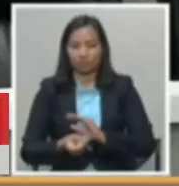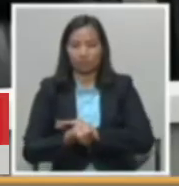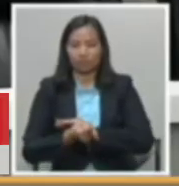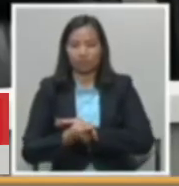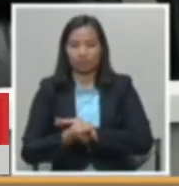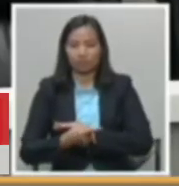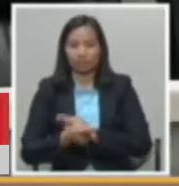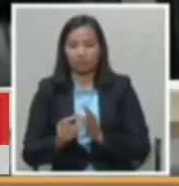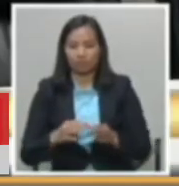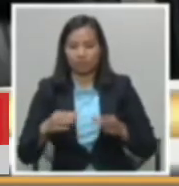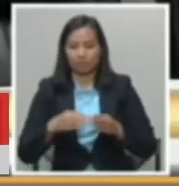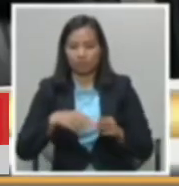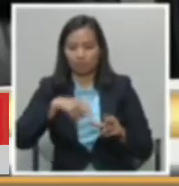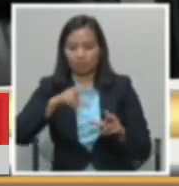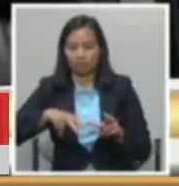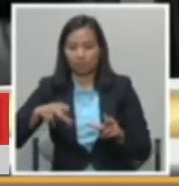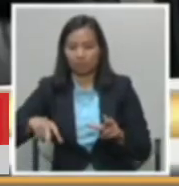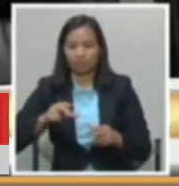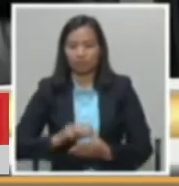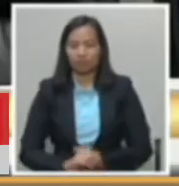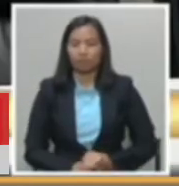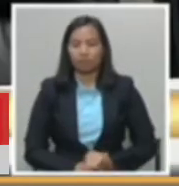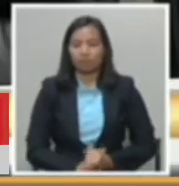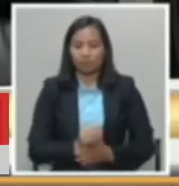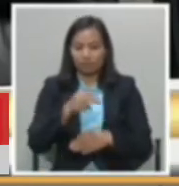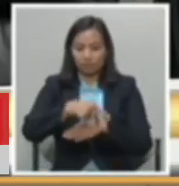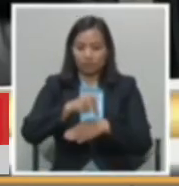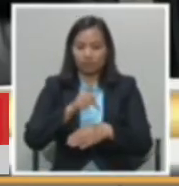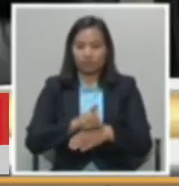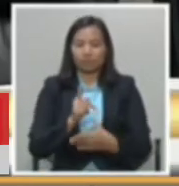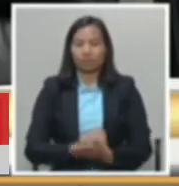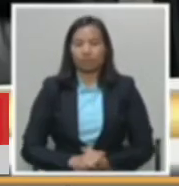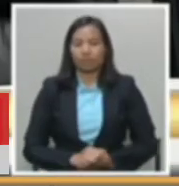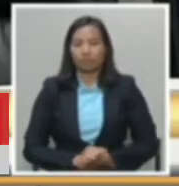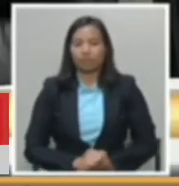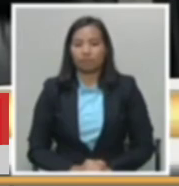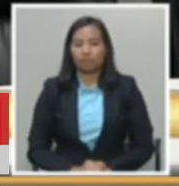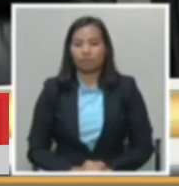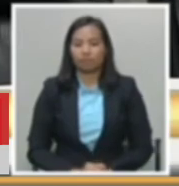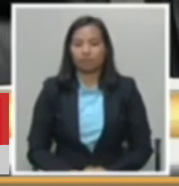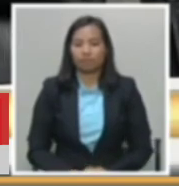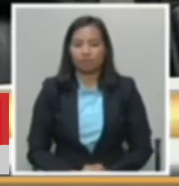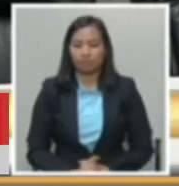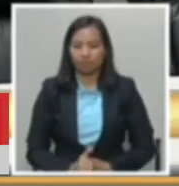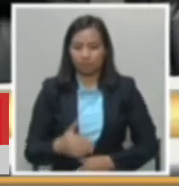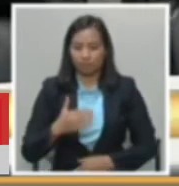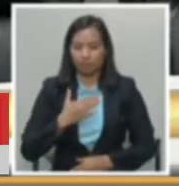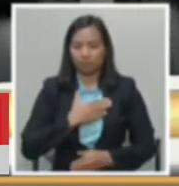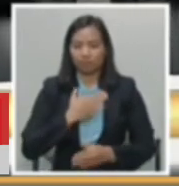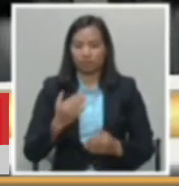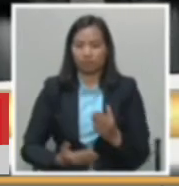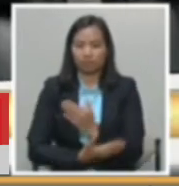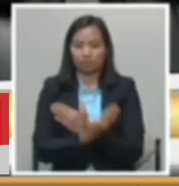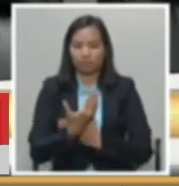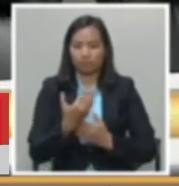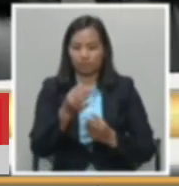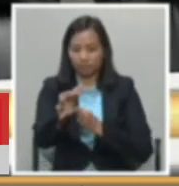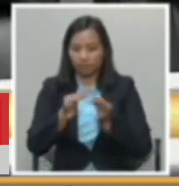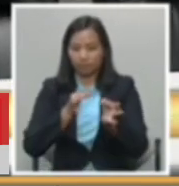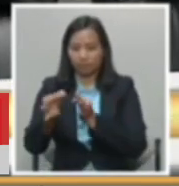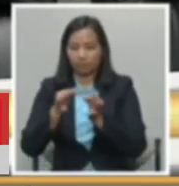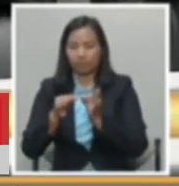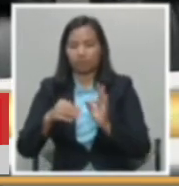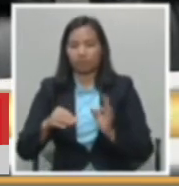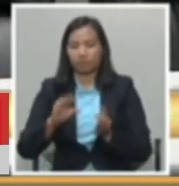ขตพรรคเพื่อไทยท่านประธานครับวันนี้ผมได้มีโอกาสอภิปรายงบประม